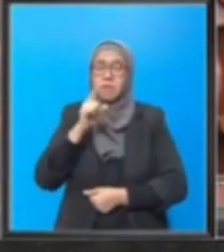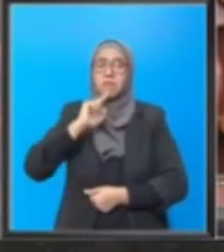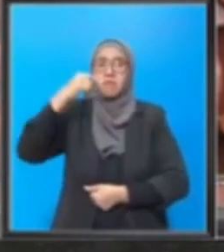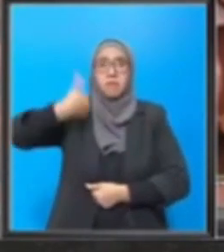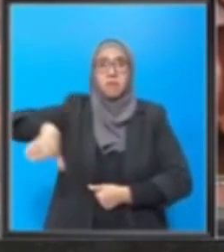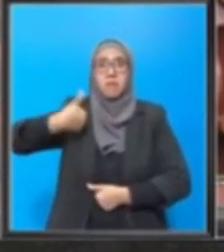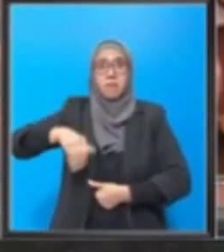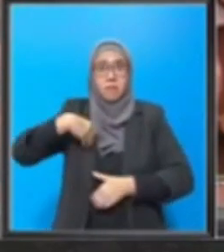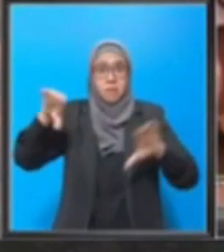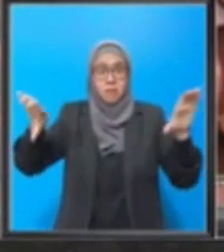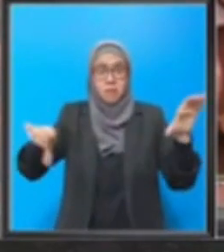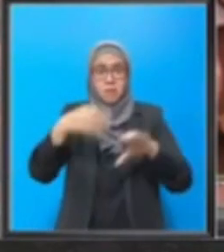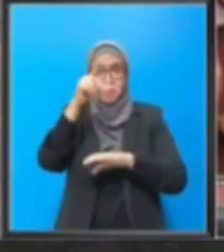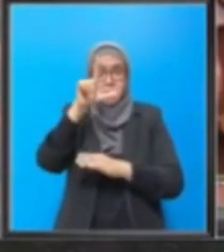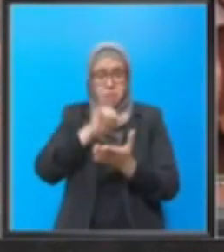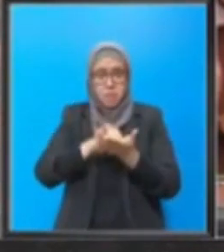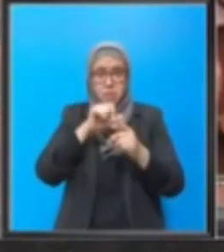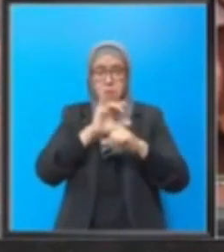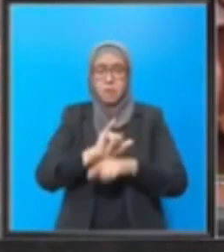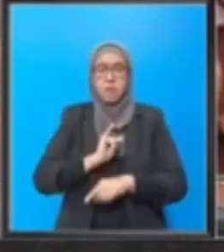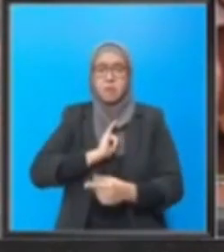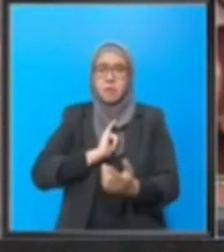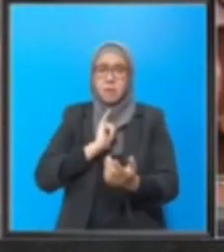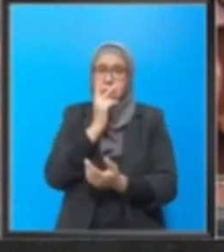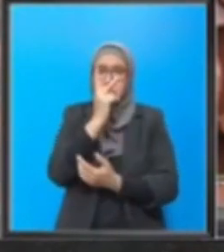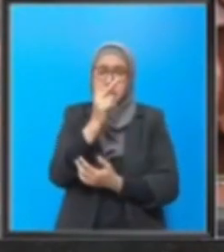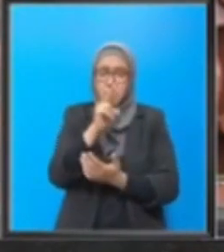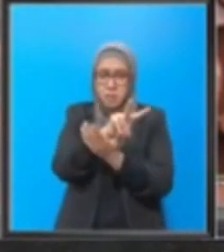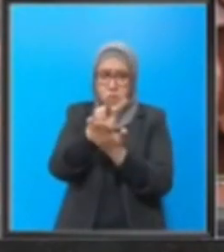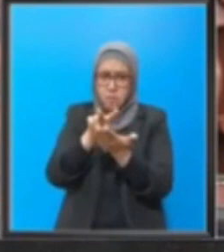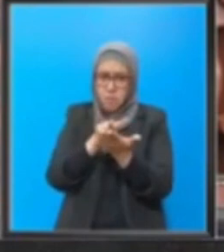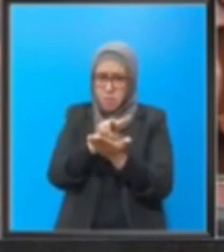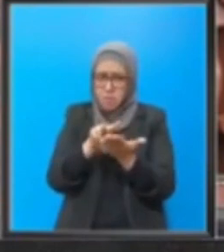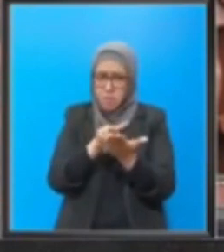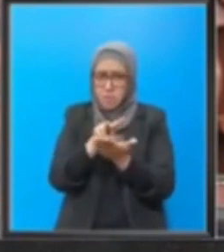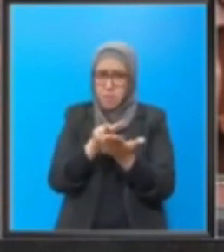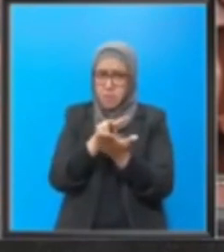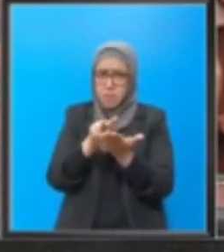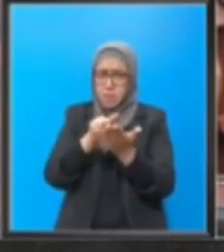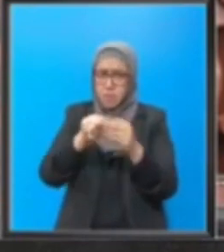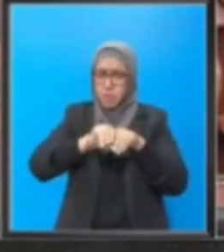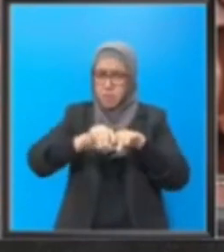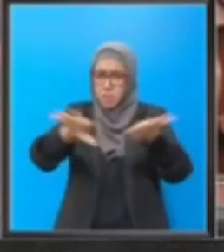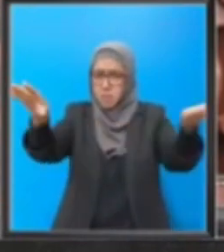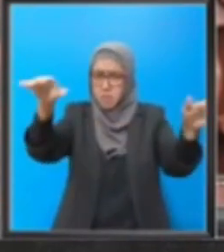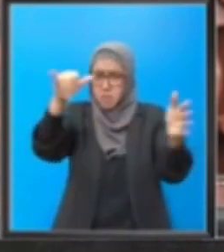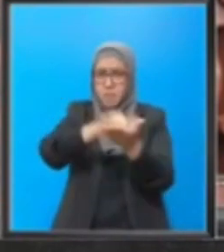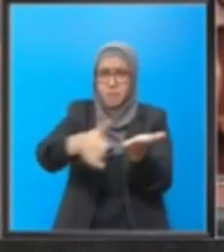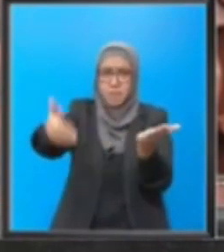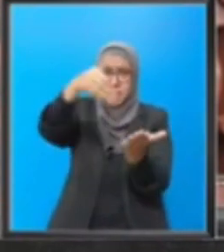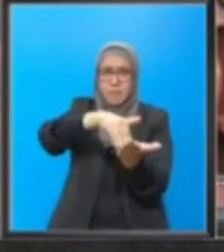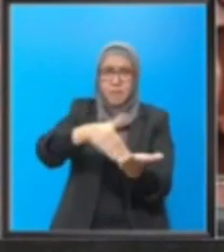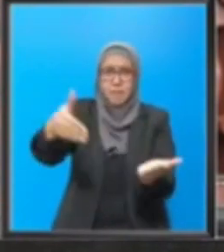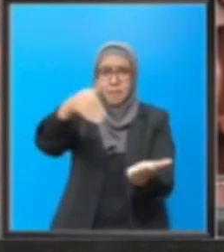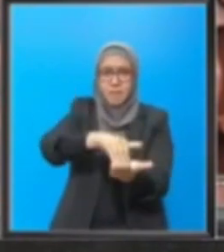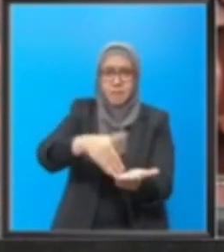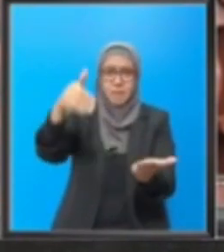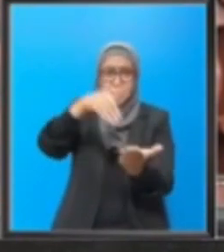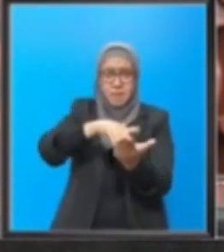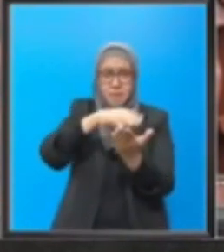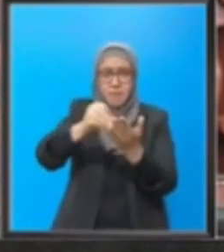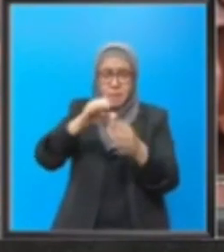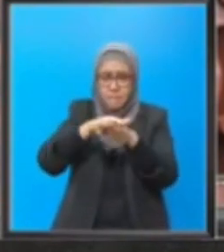betul atuh banyak kali malah Charles slowmotion kunci tengok saya tak tak dapat pastikan sama